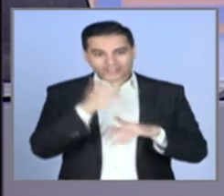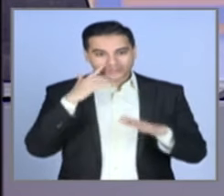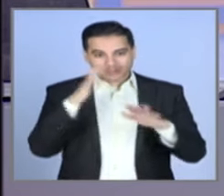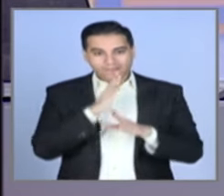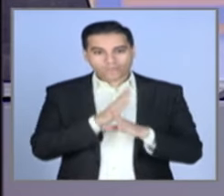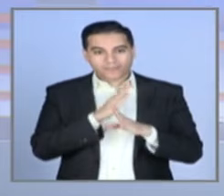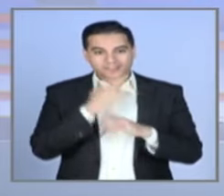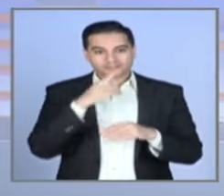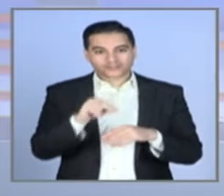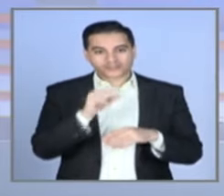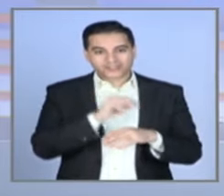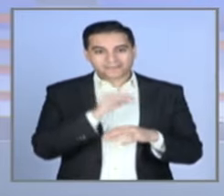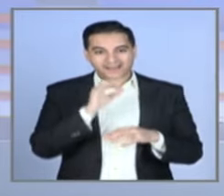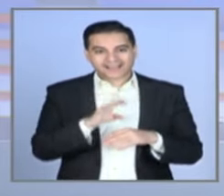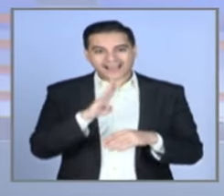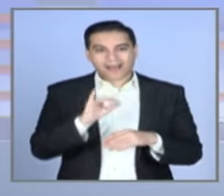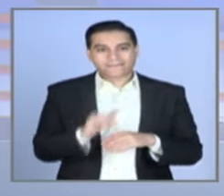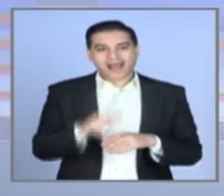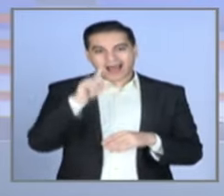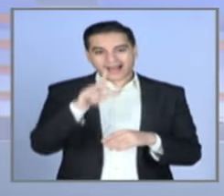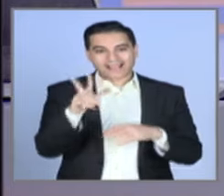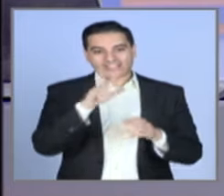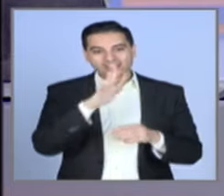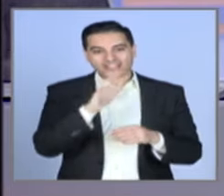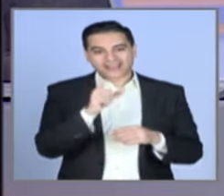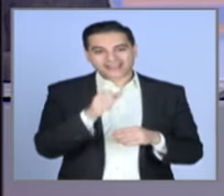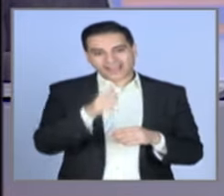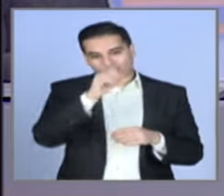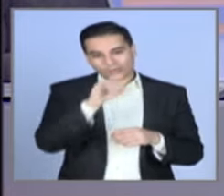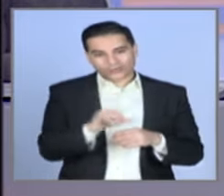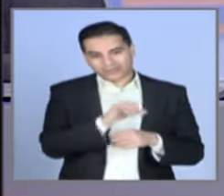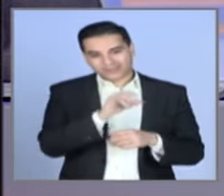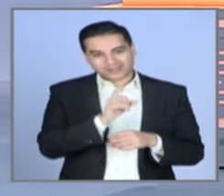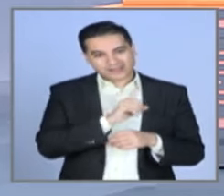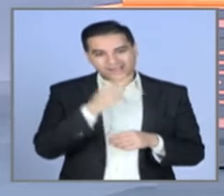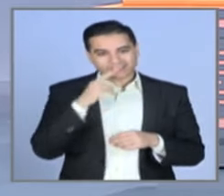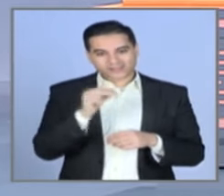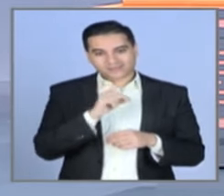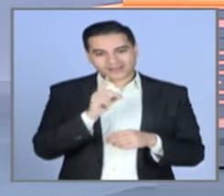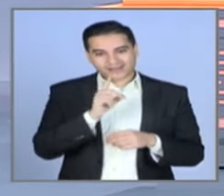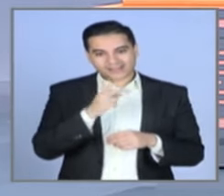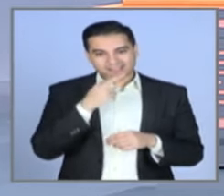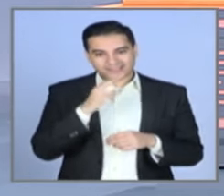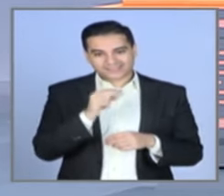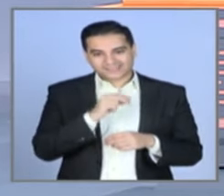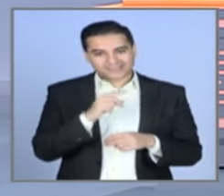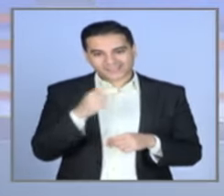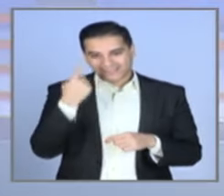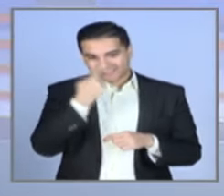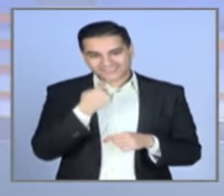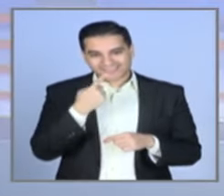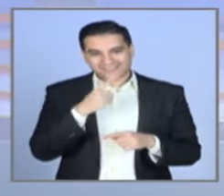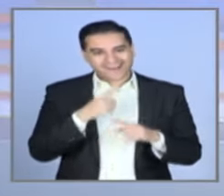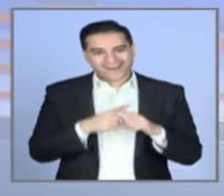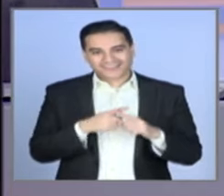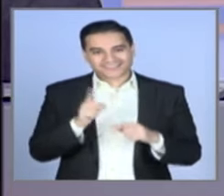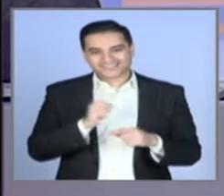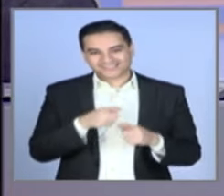شايف انك شبه كمال الشناوي. يا لا لا لا لا عديت دي. نمره غلط. نمره غلط.